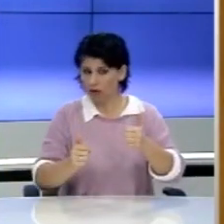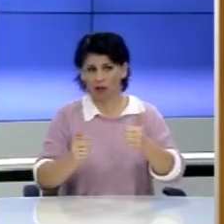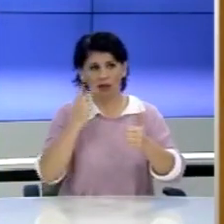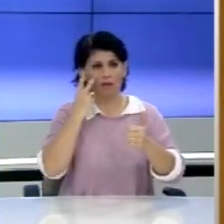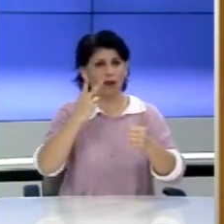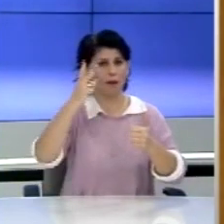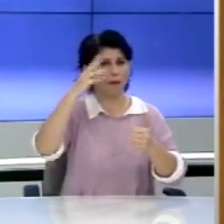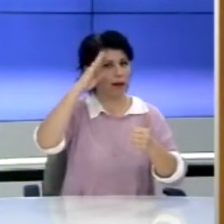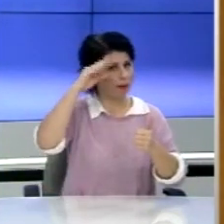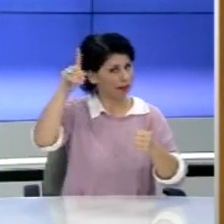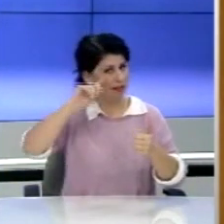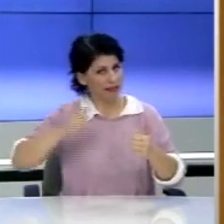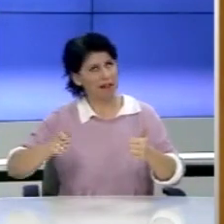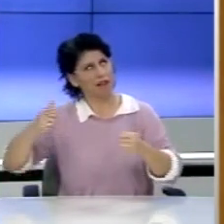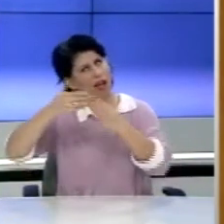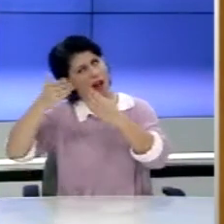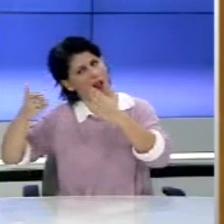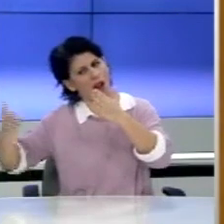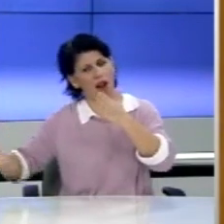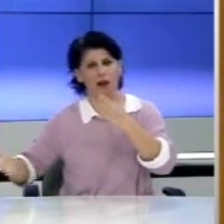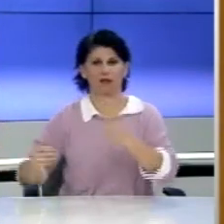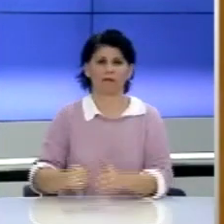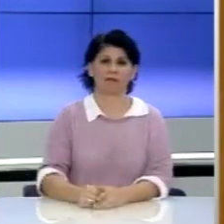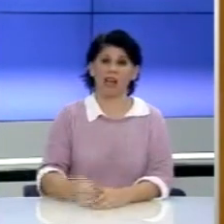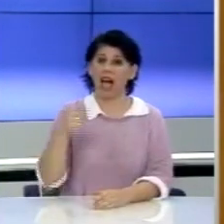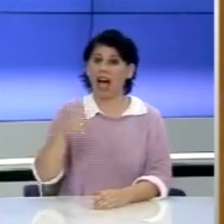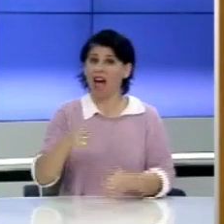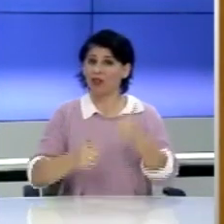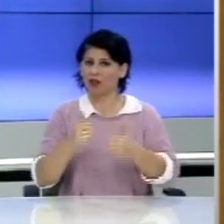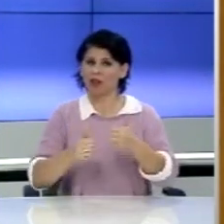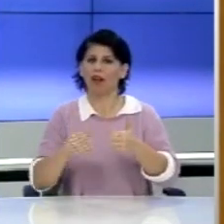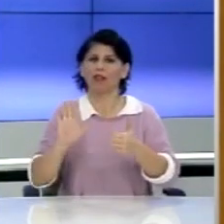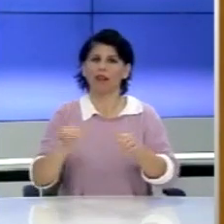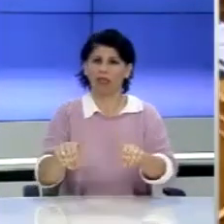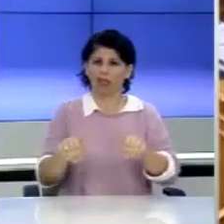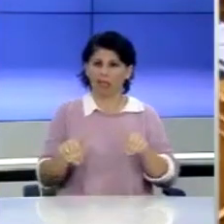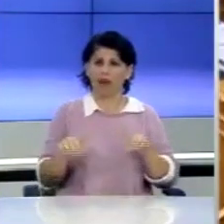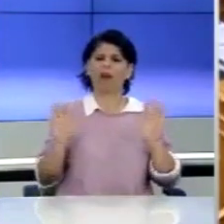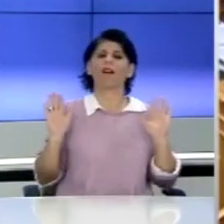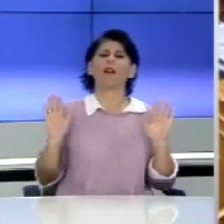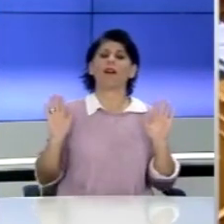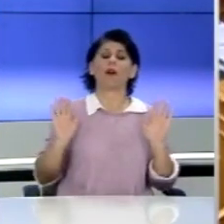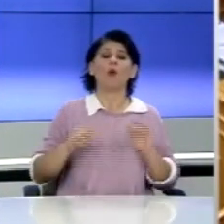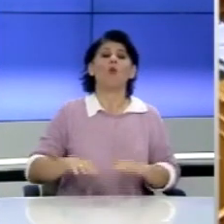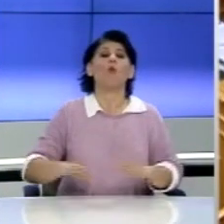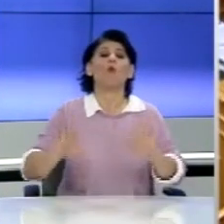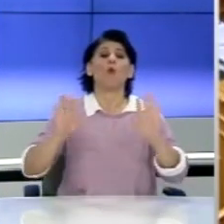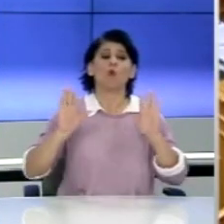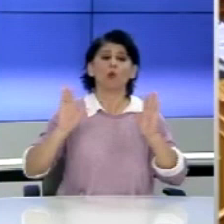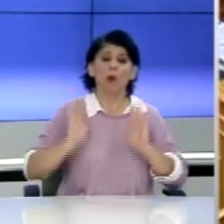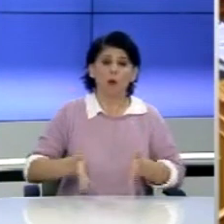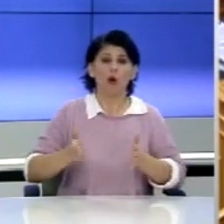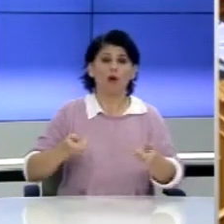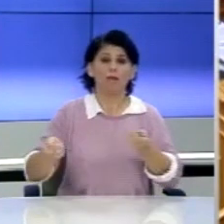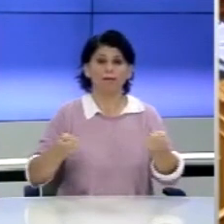Βλέπε ΗΠΑ, Κίνα κλπ. Αυτός ο ανταγωνισμός δεν έχει ούτε πισωγύρισμα, ούτε μπορεί να χαλιναγωγηθεί